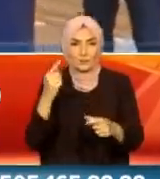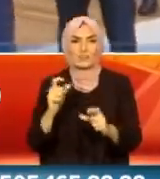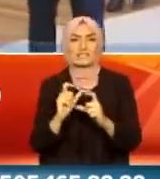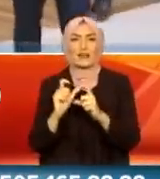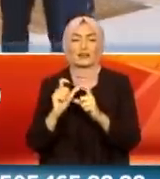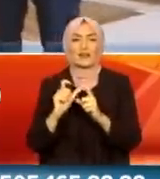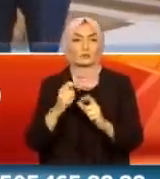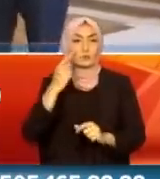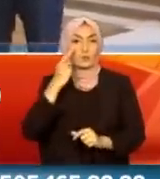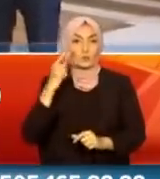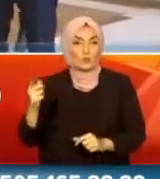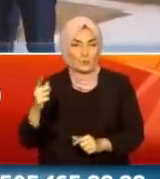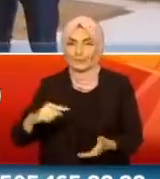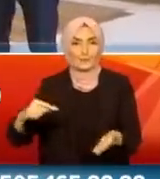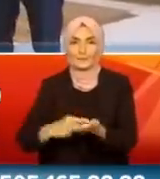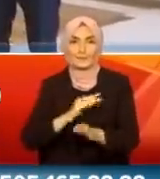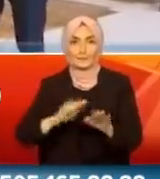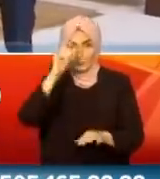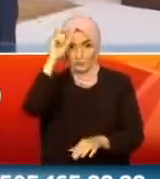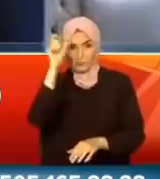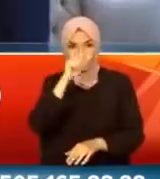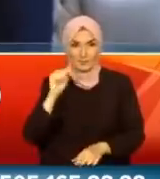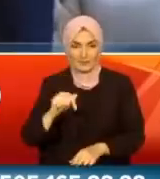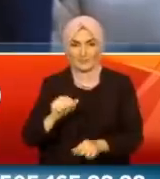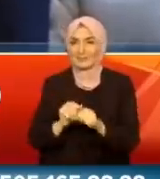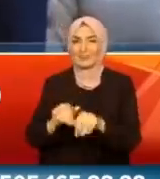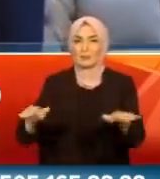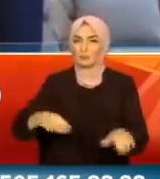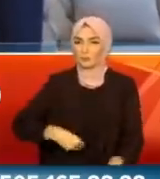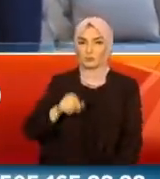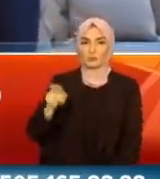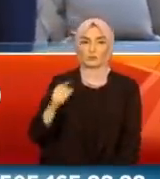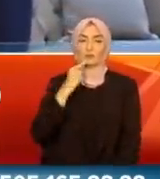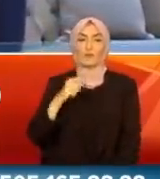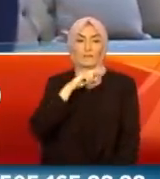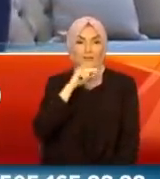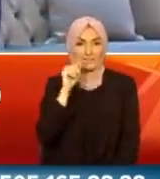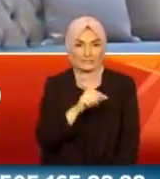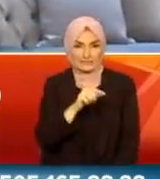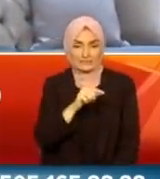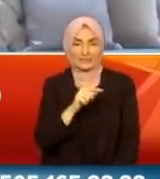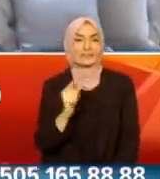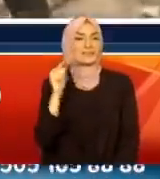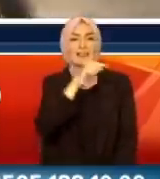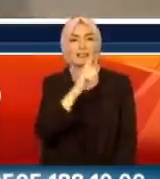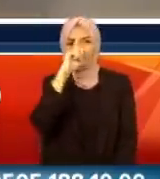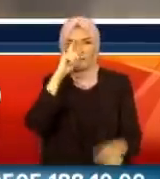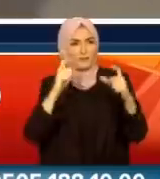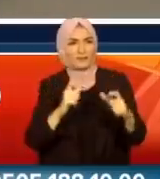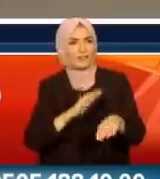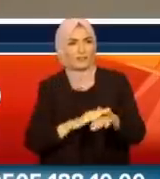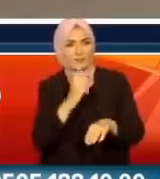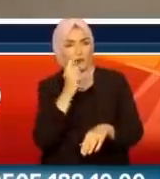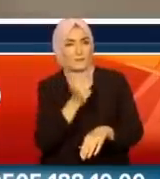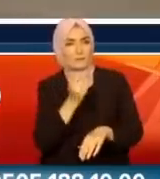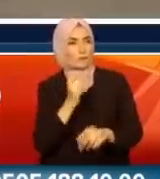mutabakatı imzalayan Türkiye'yi yayılmacılıkla suçlayan Fransa'ya ise senin Libya'da ne işin var diye soran yok. Darbeci